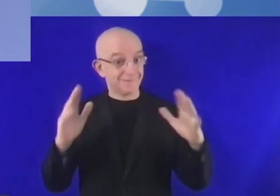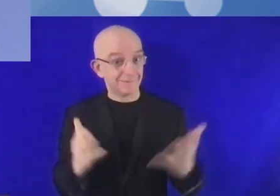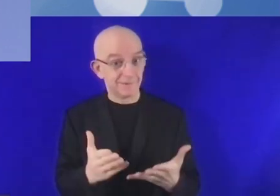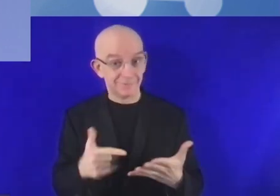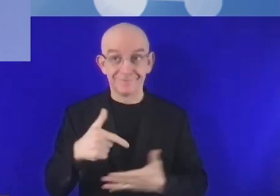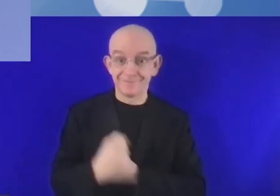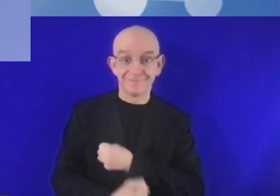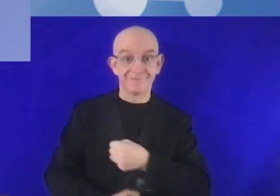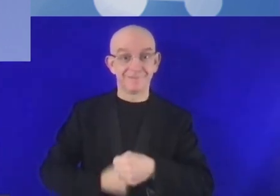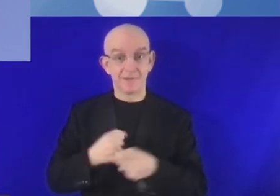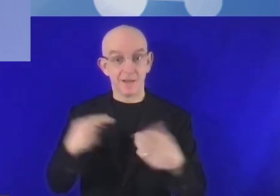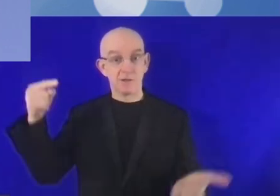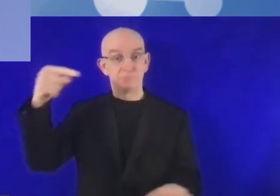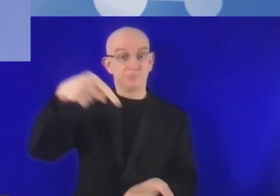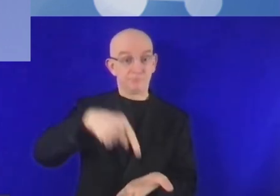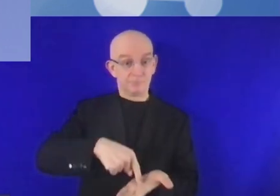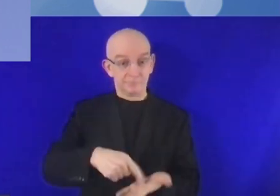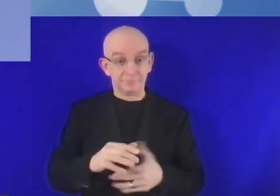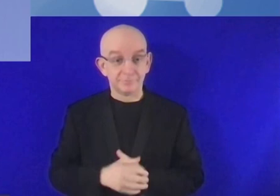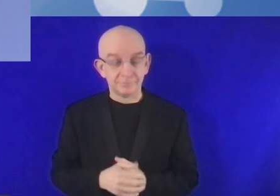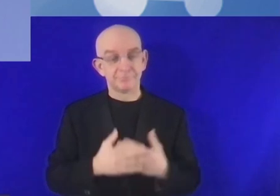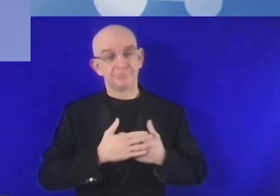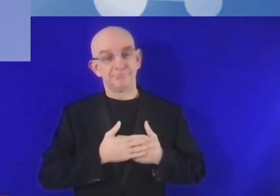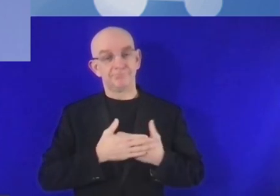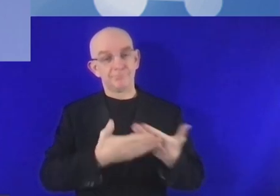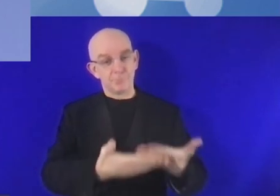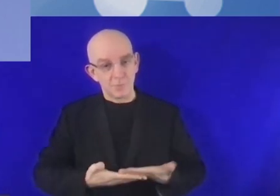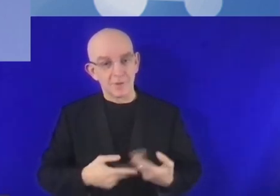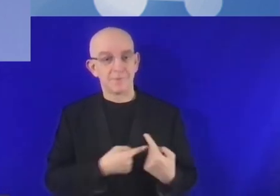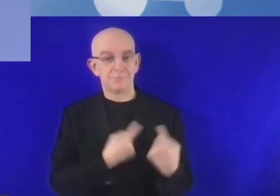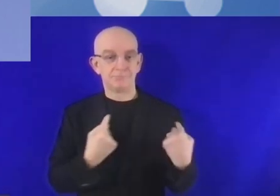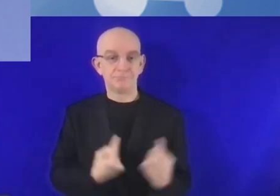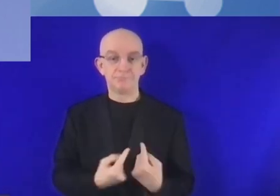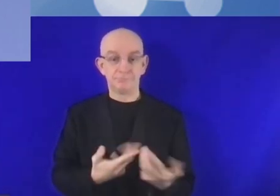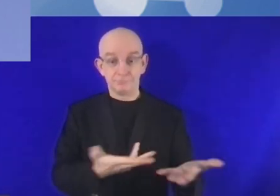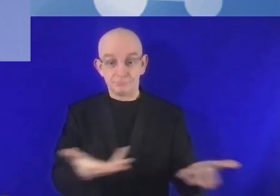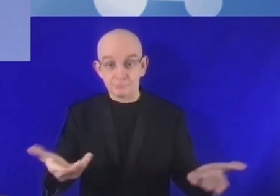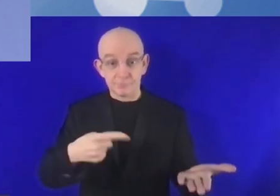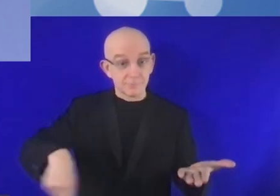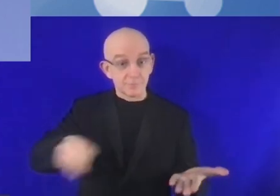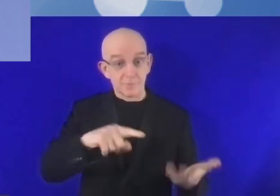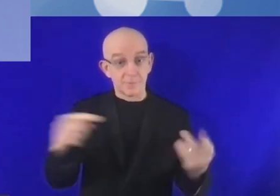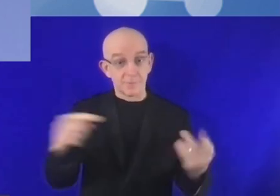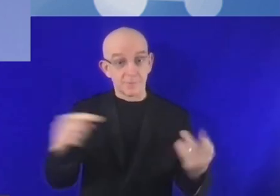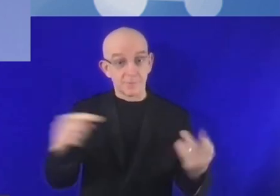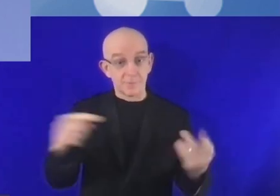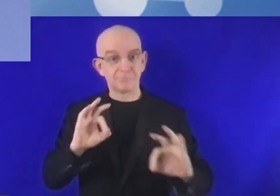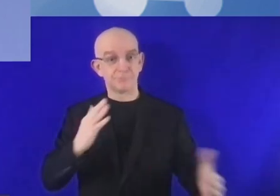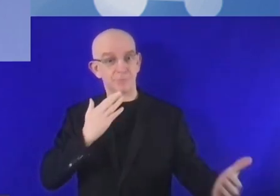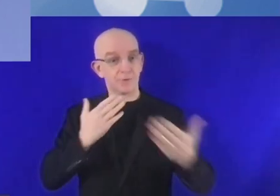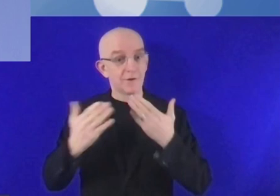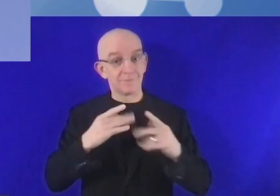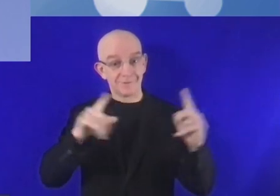Witam serdecznie wszystkich zebranych tutaj w gościnnych wnętrzach Międzynarodowego Centrum Konferencyjnego w